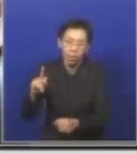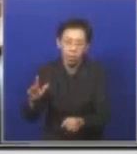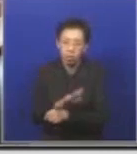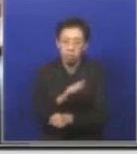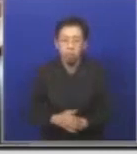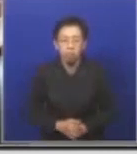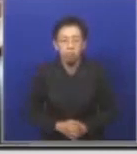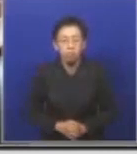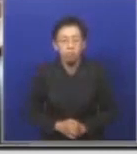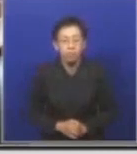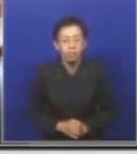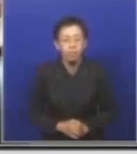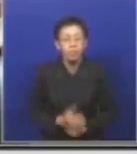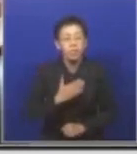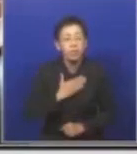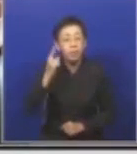แต่ผมคิดว่ารัฐบาล